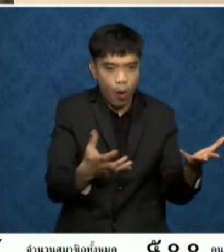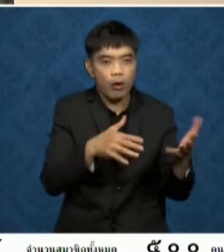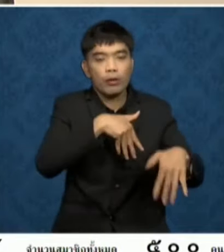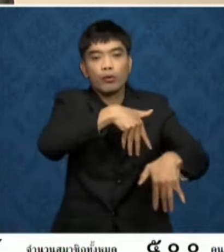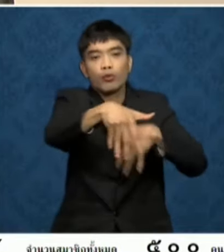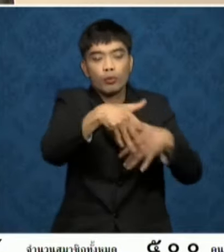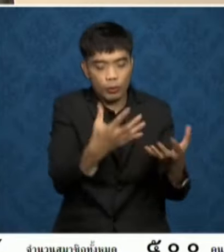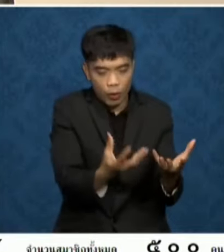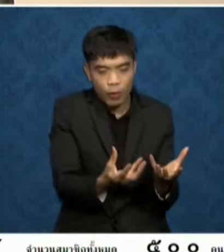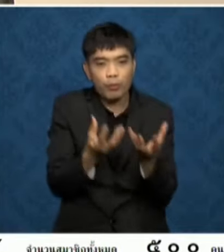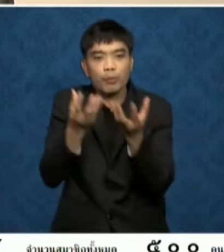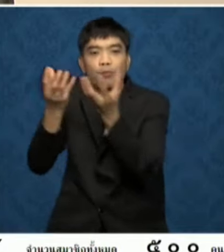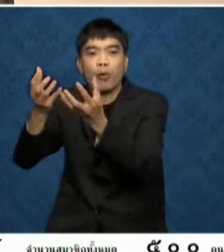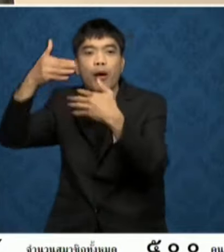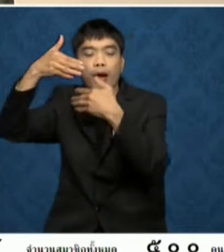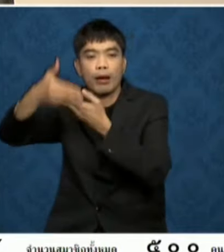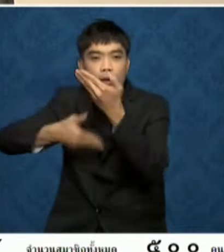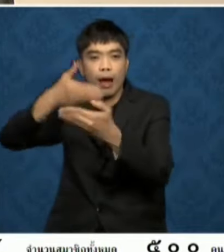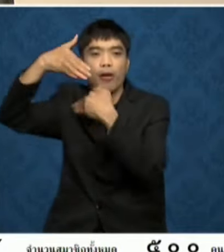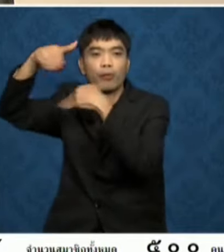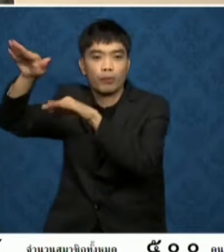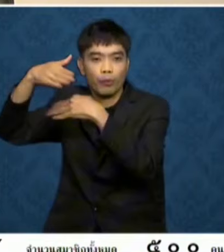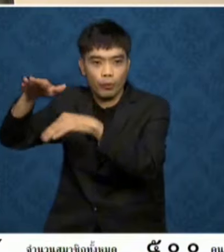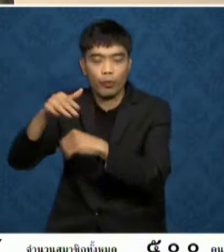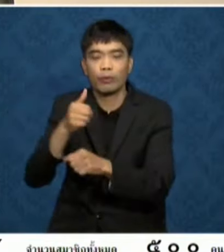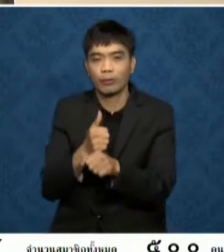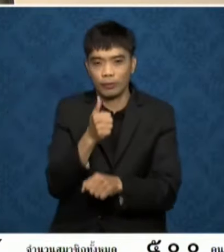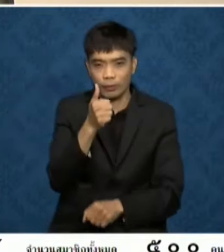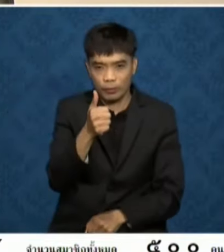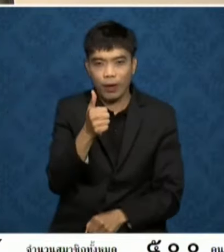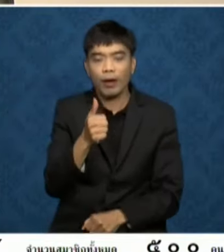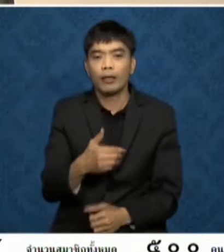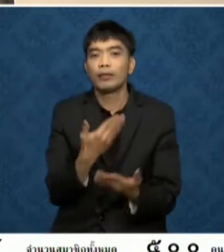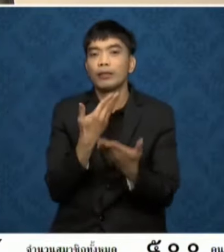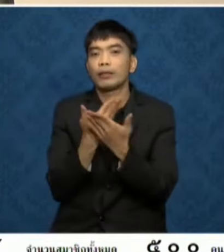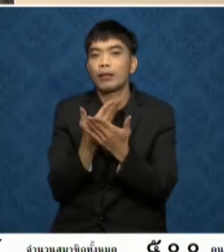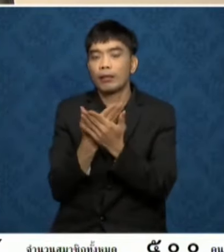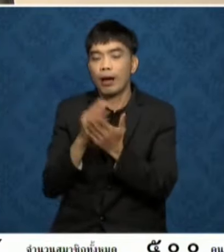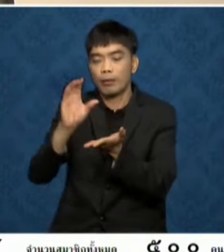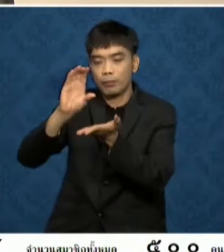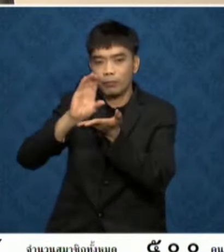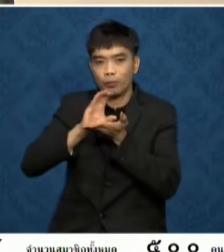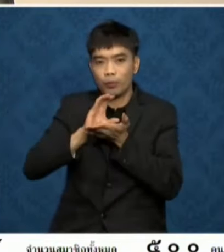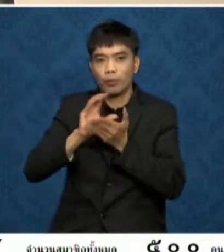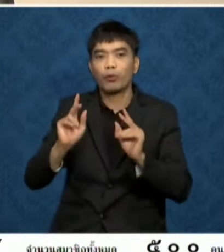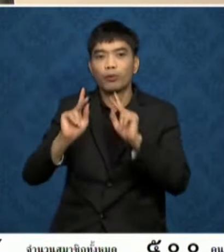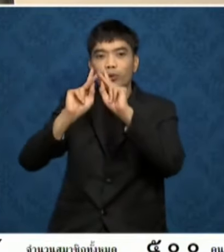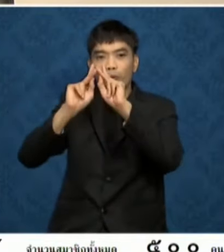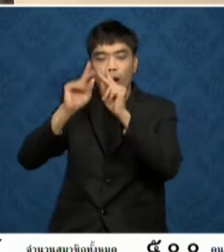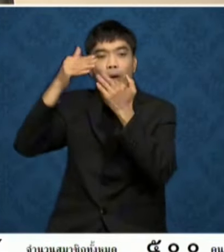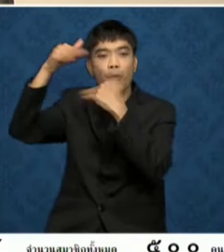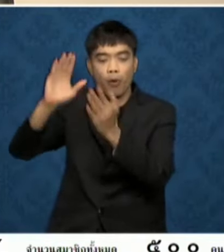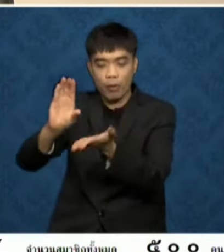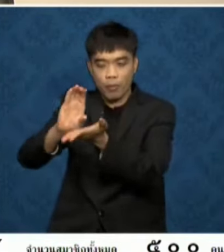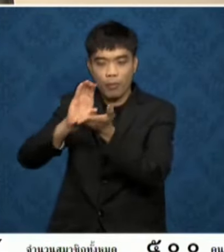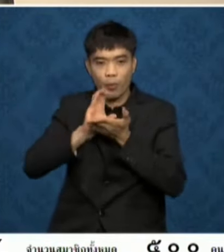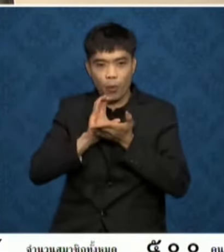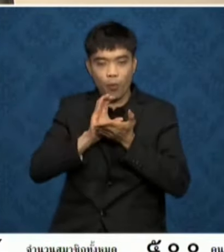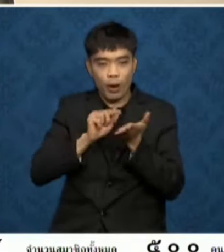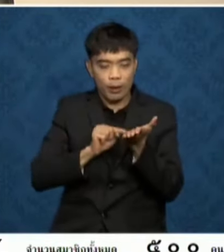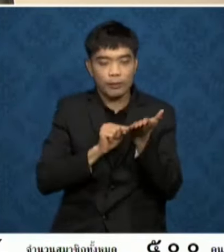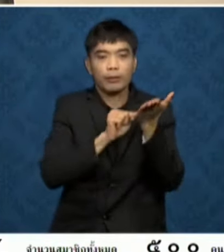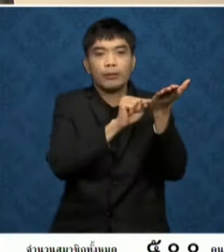าดต่างประเทศแต่ว่าอย่างไรก็ดีค่ะท่านประธานเมื่องบประมาณของกระทรวงพาณิชย์นะคะได้เข้าสู่การพิจารณาของชั้นกรรมาธิการนะคะ